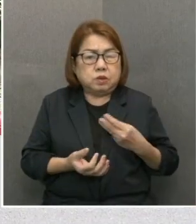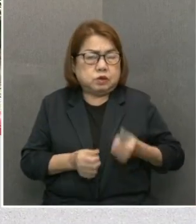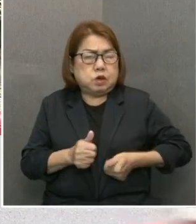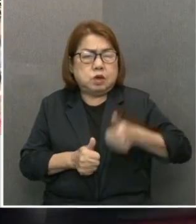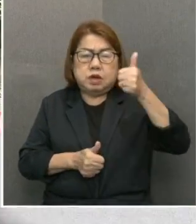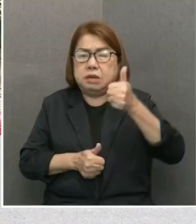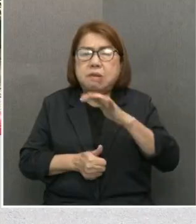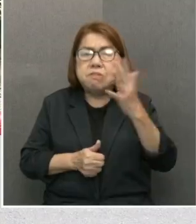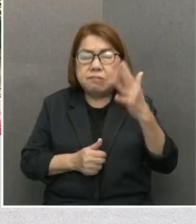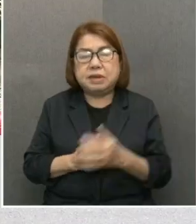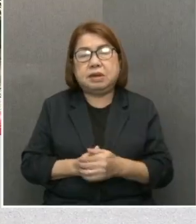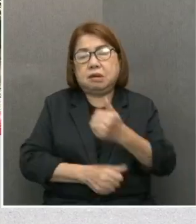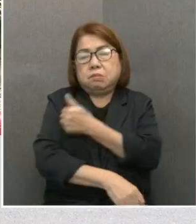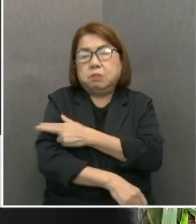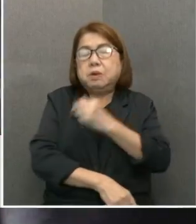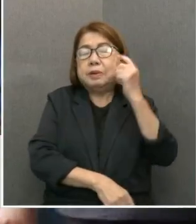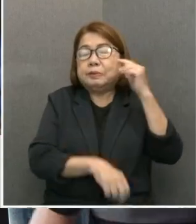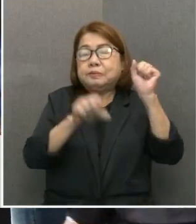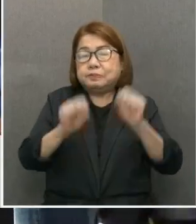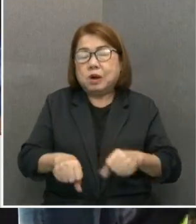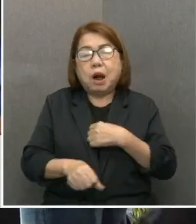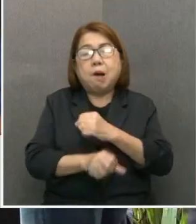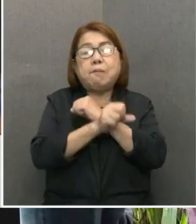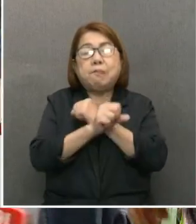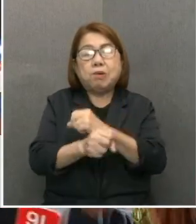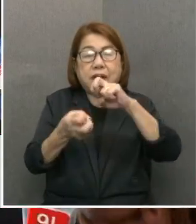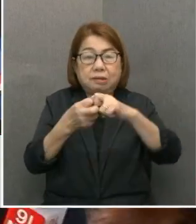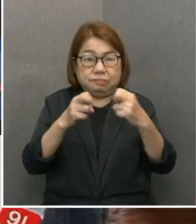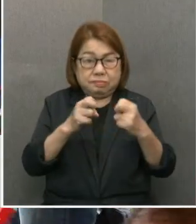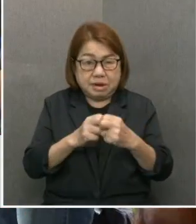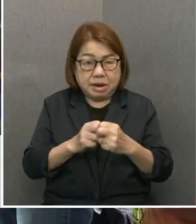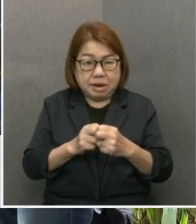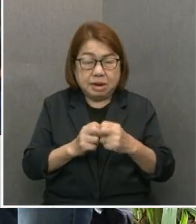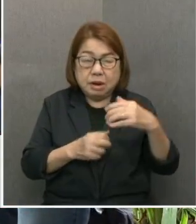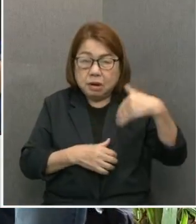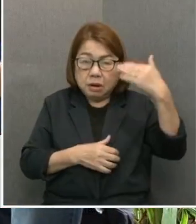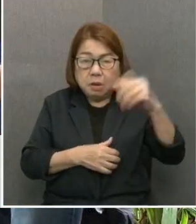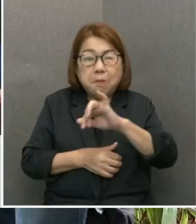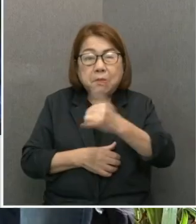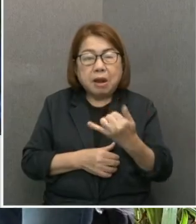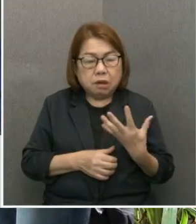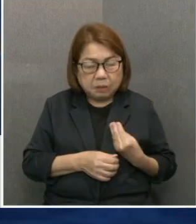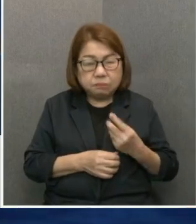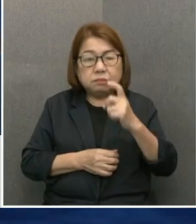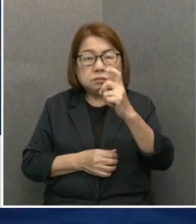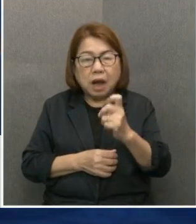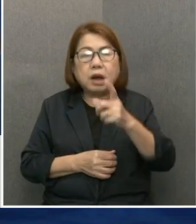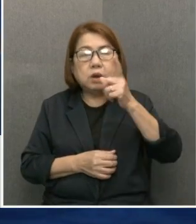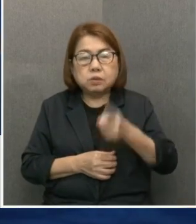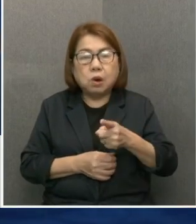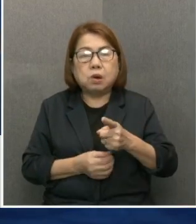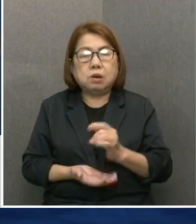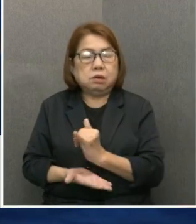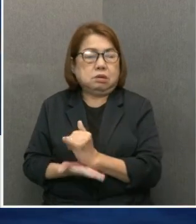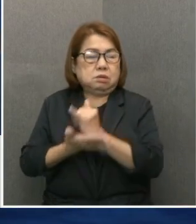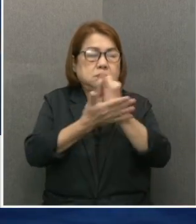แพทย์จะมีความเห็นว่าเพื่อเป็นการป้องกันความเสี่ยงนะคะอันตรายที่อาจจะสงผลต่อชีวิตได้เห็นควรว่าต้องส่งตัวไป